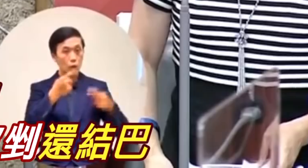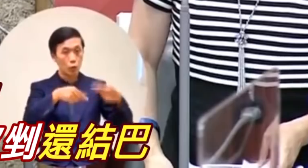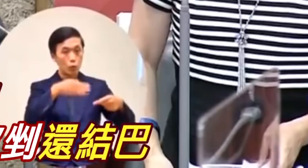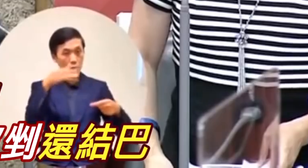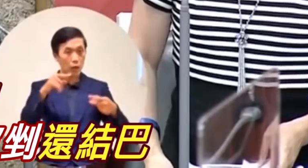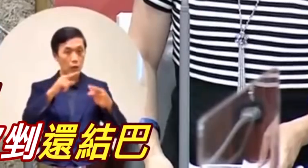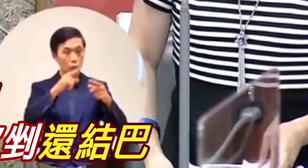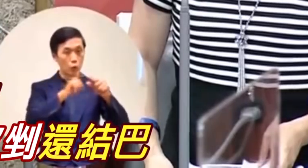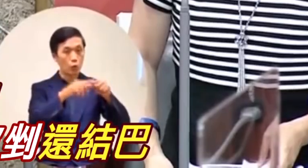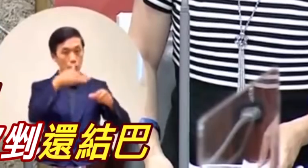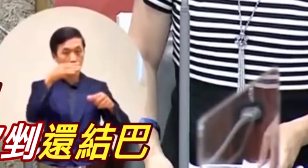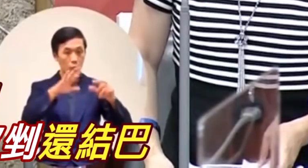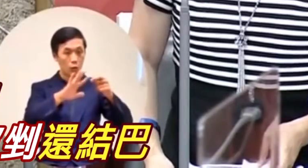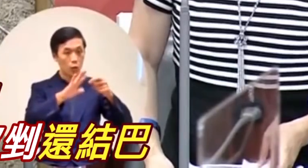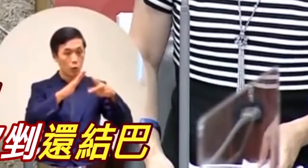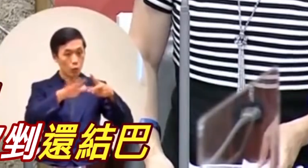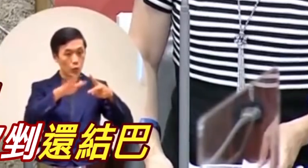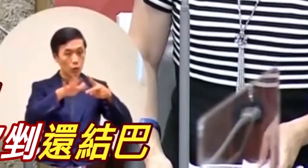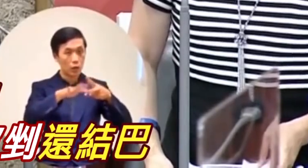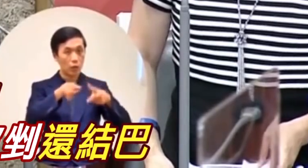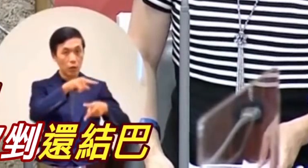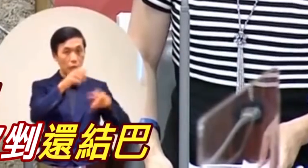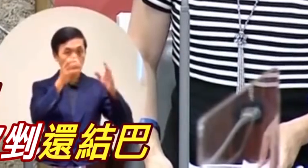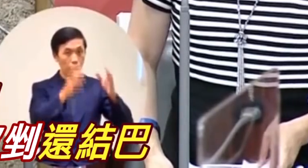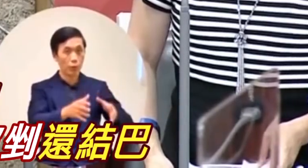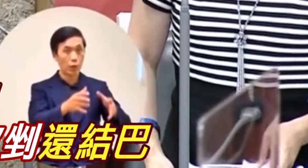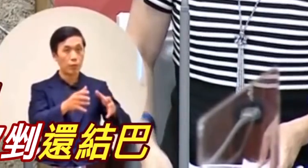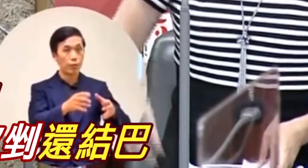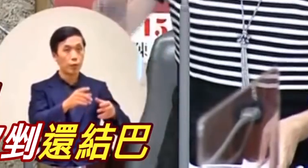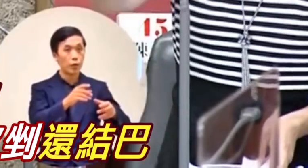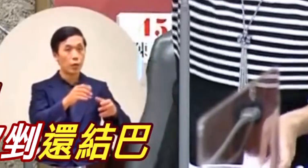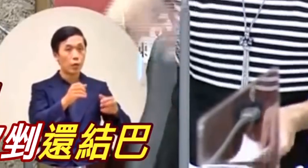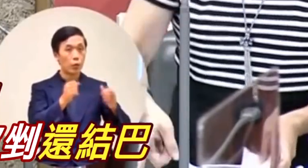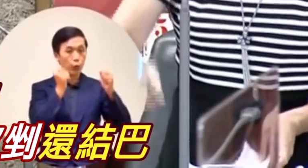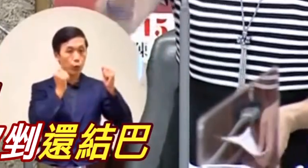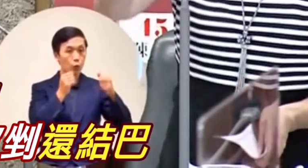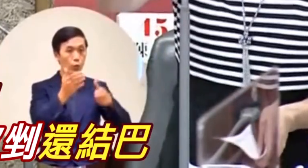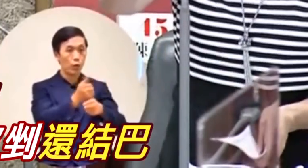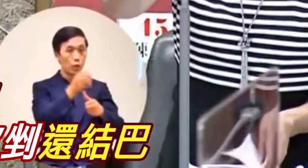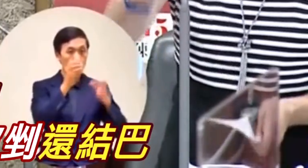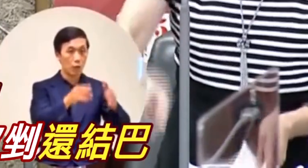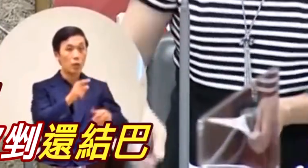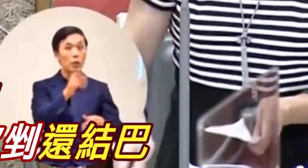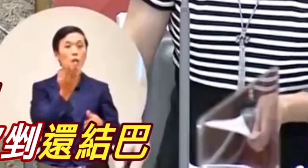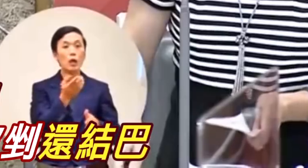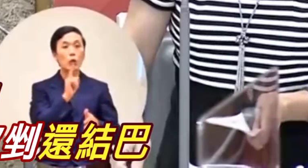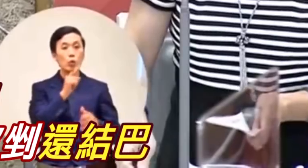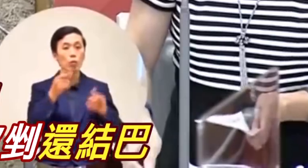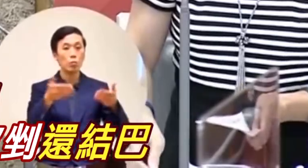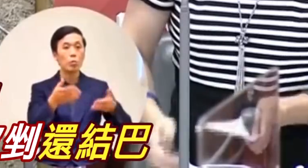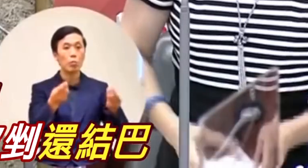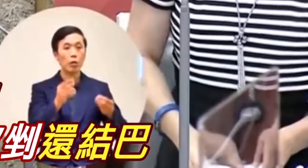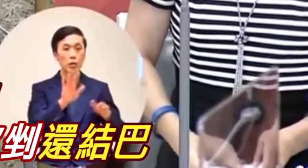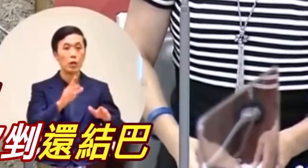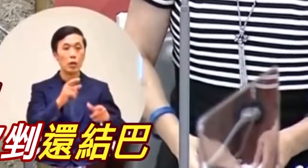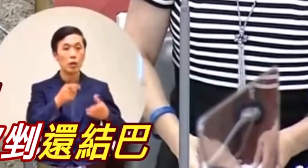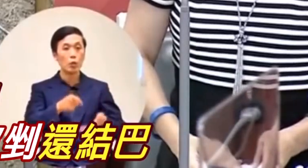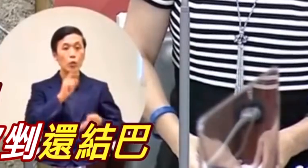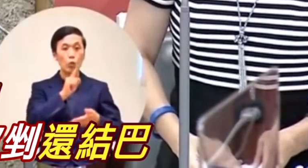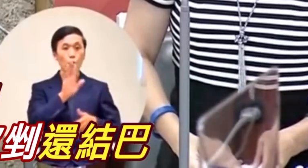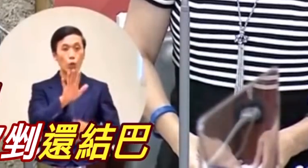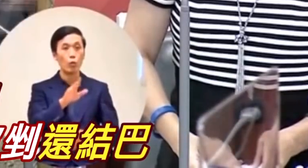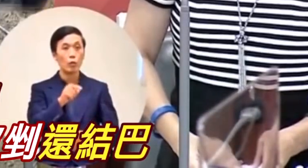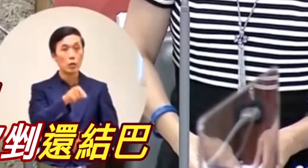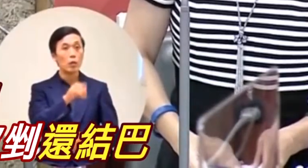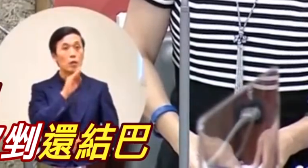国小那边也会新建一座。 你说没有新建，现在又说新建。 但是这个是。就是